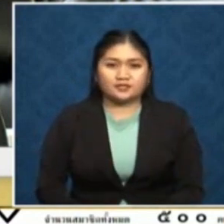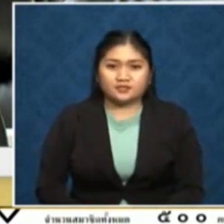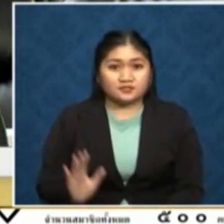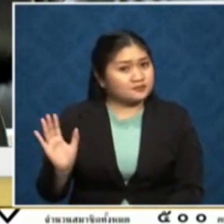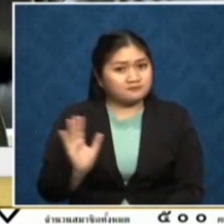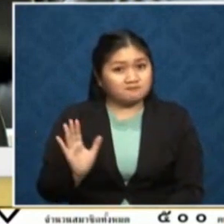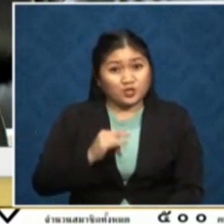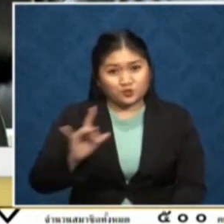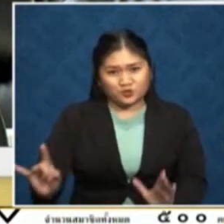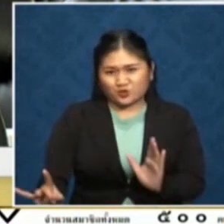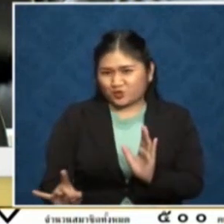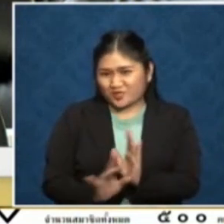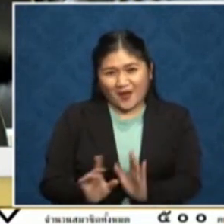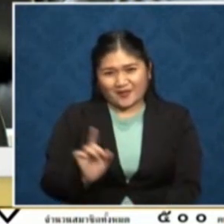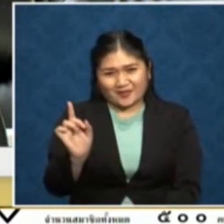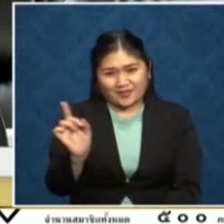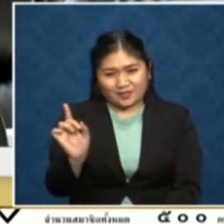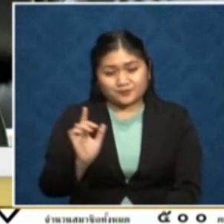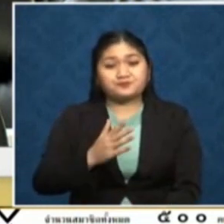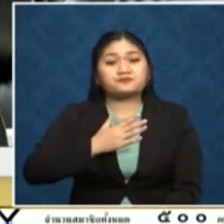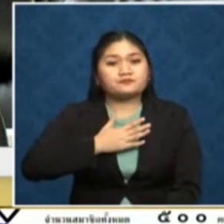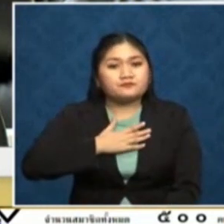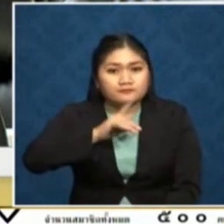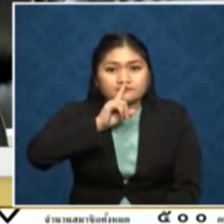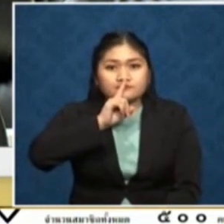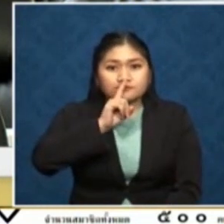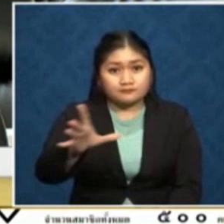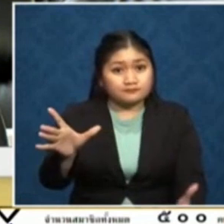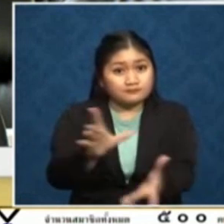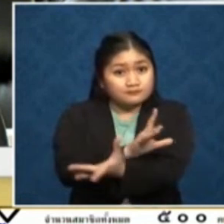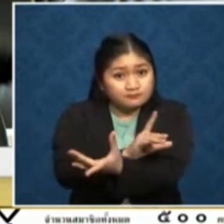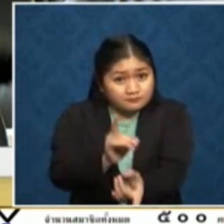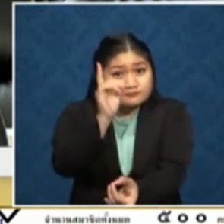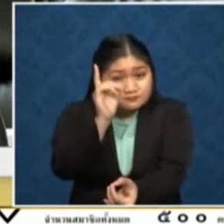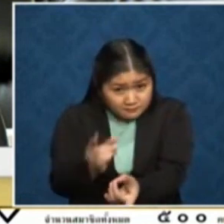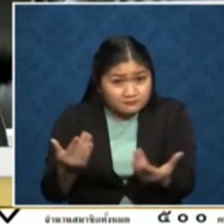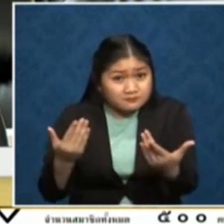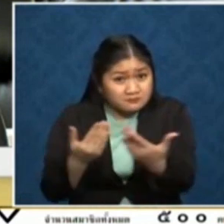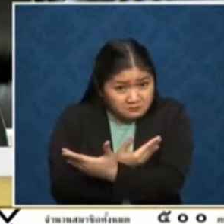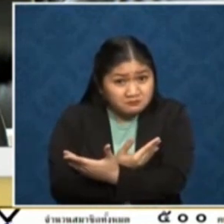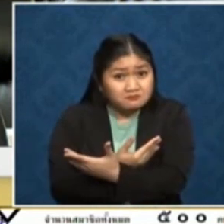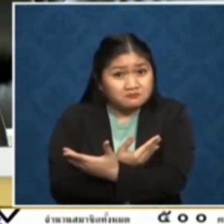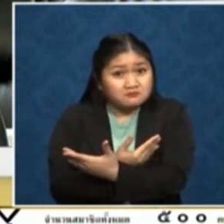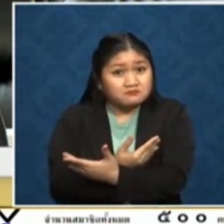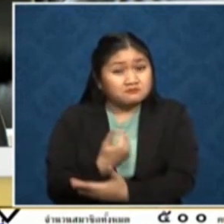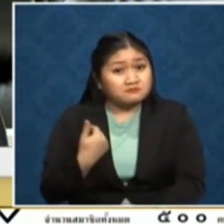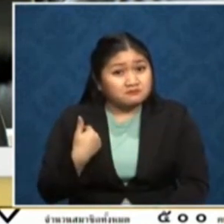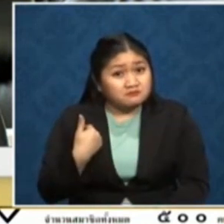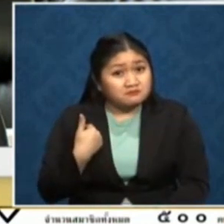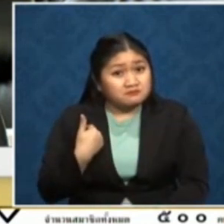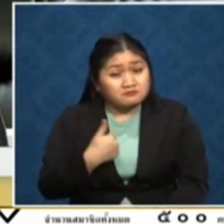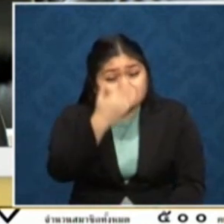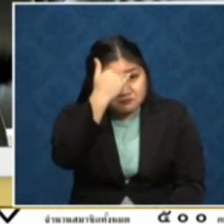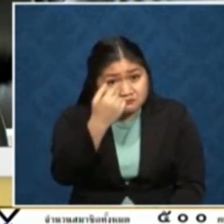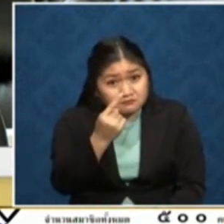แล้วเนี่ยก็ผมมองว่ามันไม่ใช่ความรักครับสุดท้ายครับท่านประธานก็ผมขอถามว่